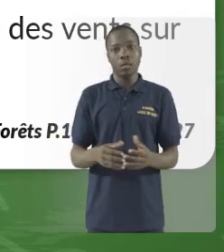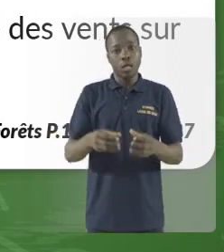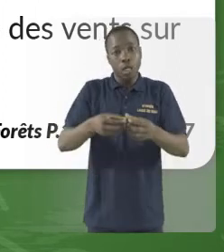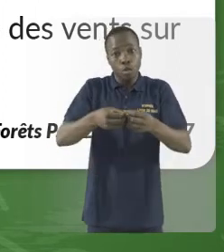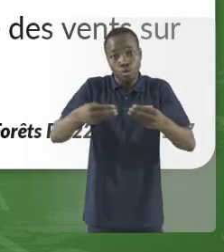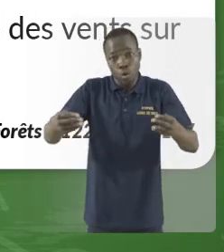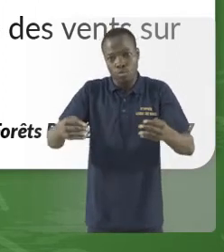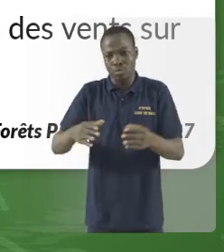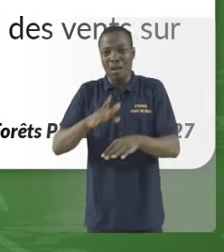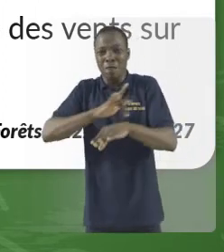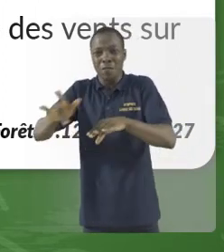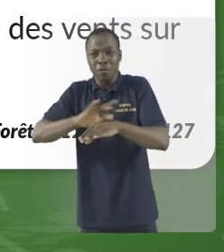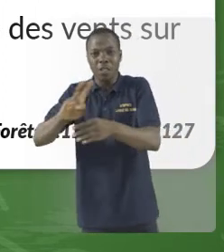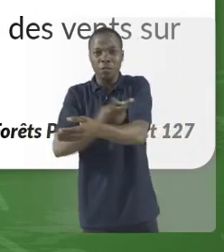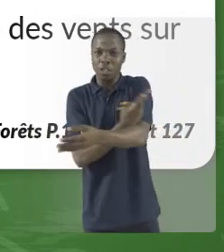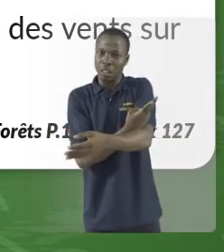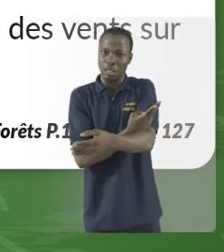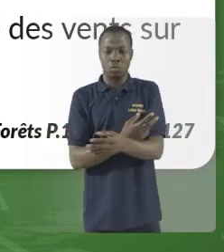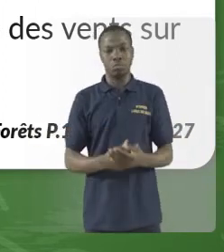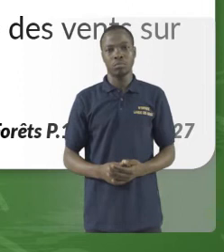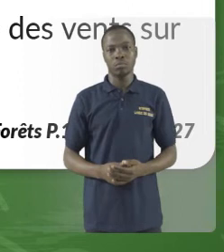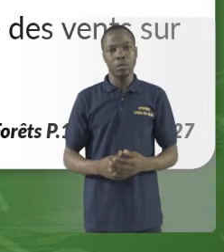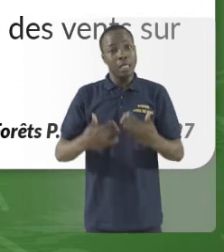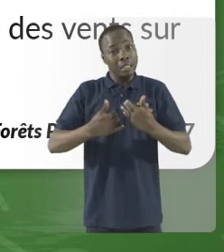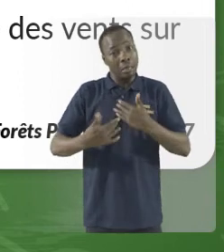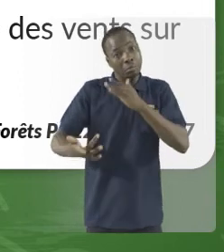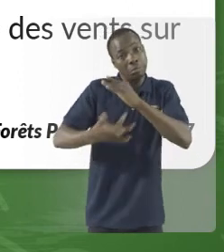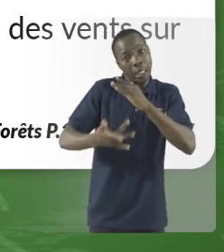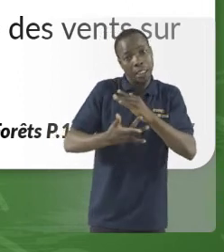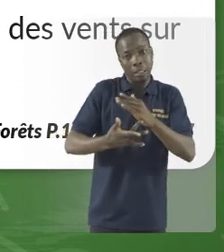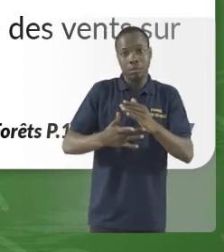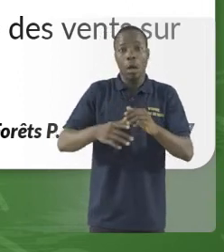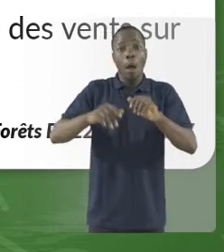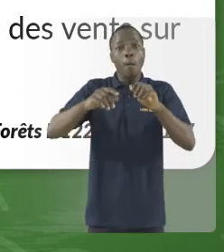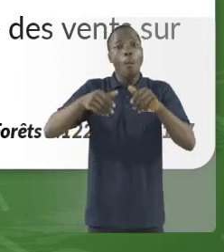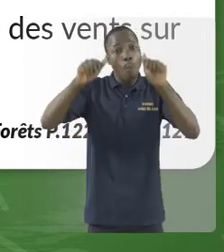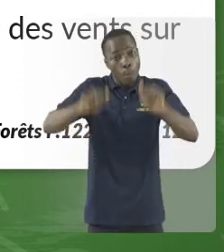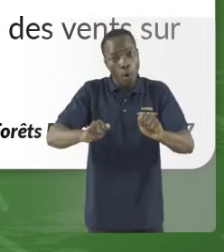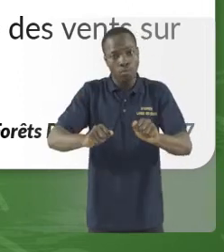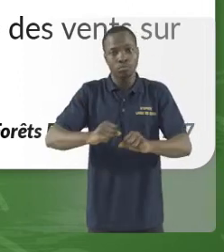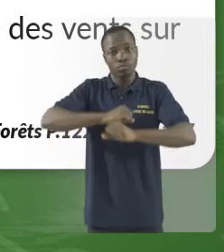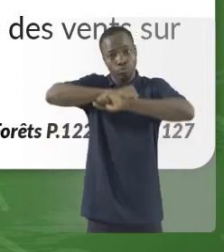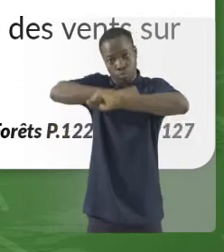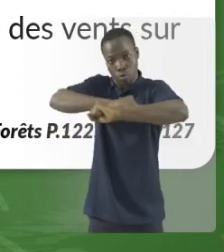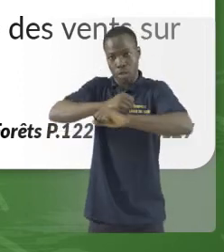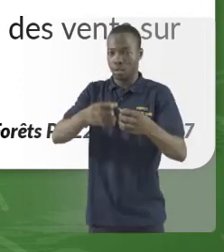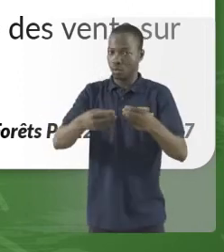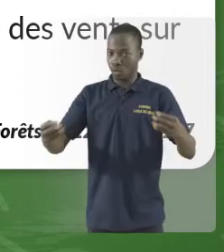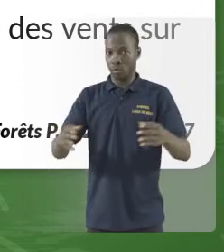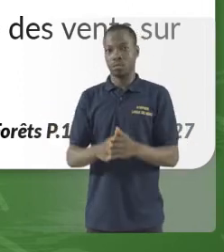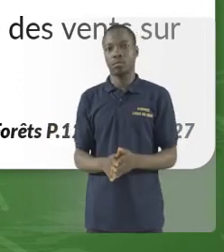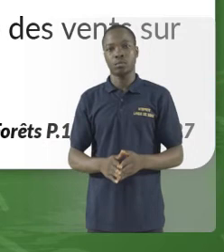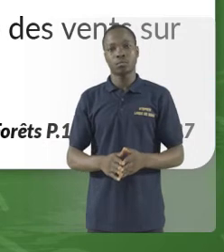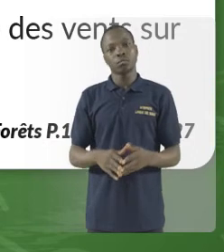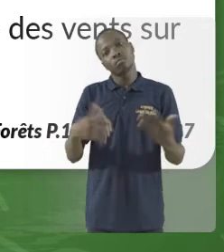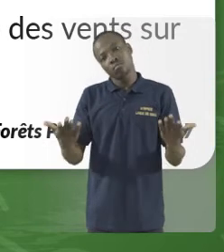des sols. Il s'agit, sur les terrains pentus ou terrains en pente, de